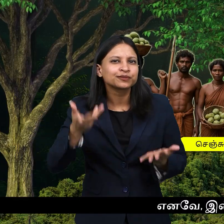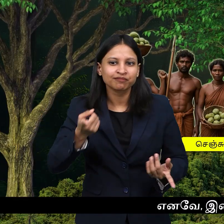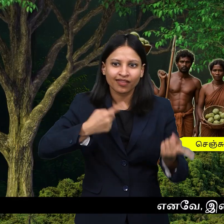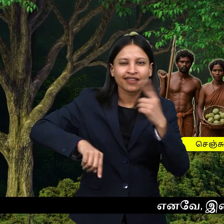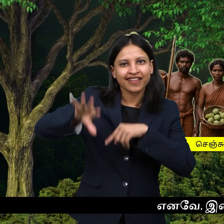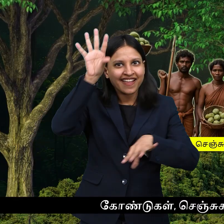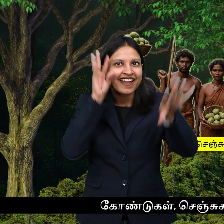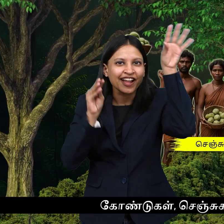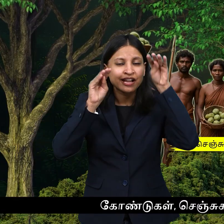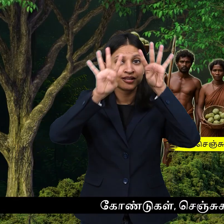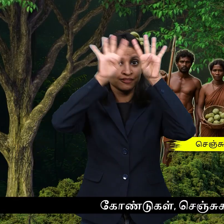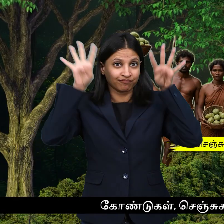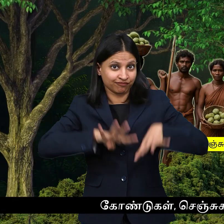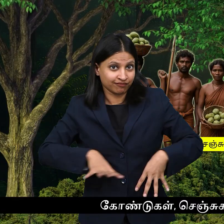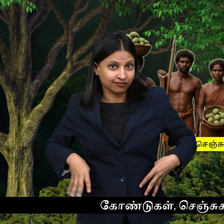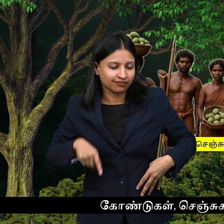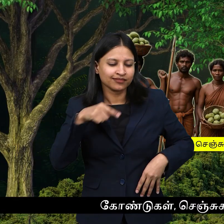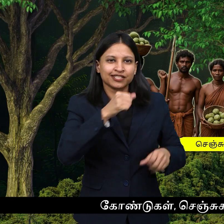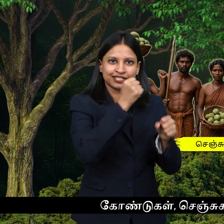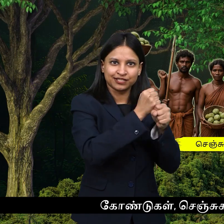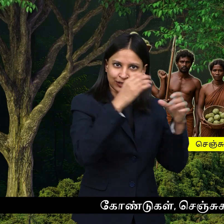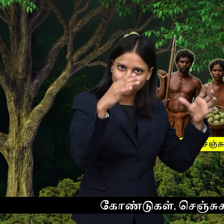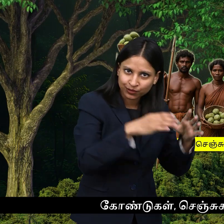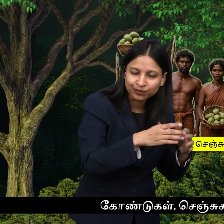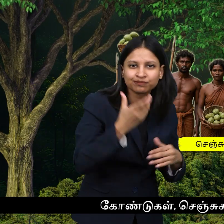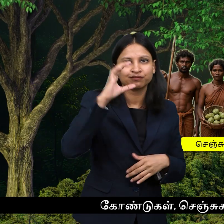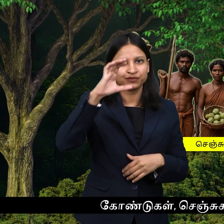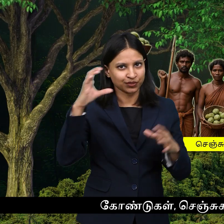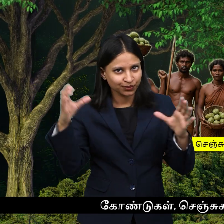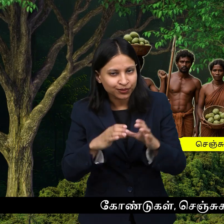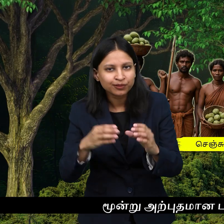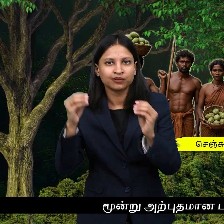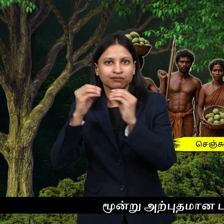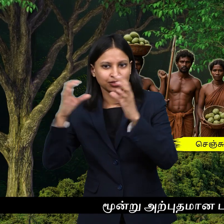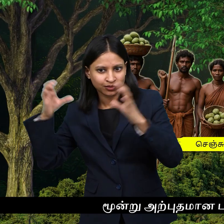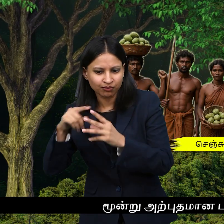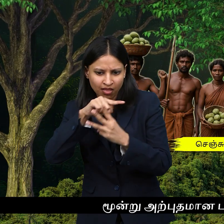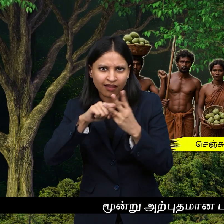இன்றைய காணொளியில் கோண்டுகள், செஞ்சுகள் மற்றும் போண்டாக்கள் ஆகிய